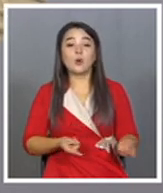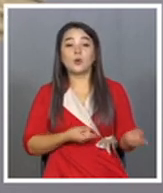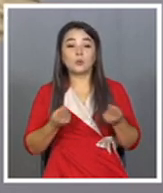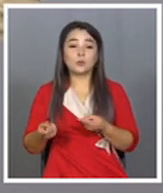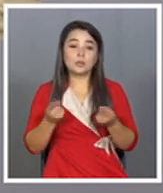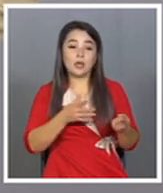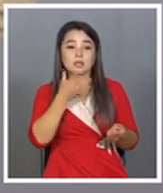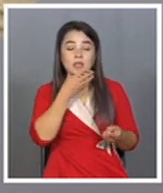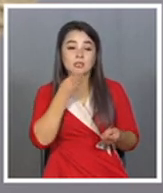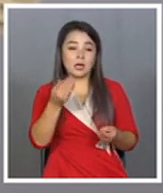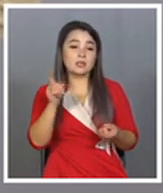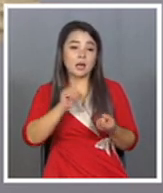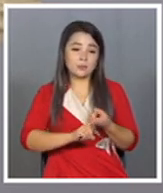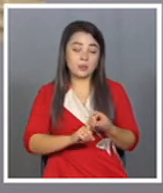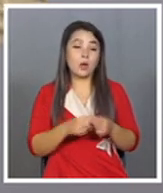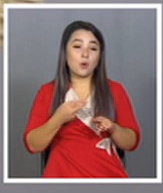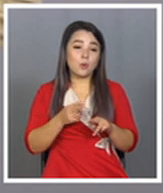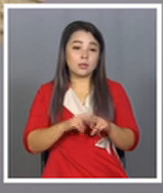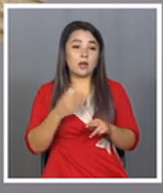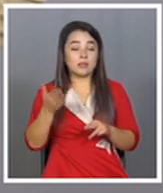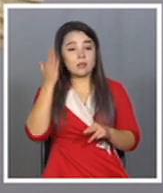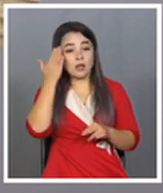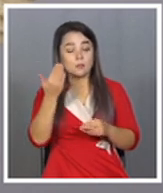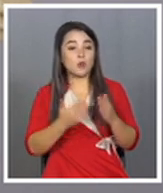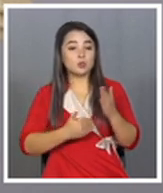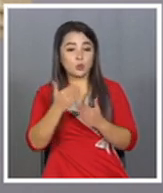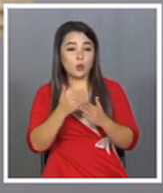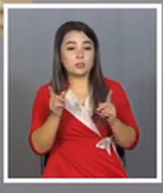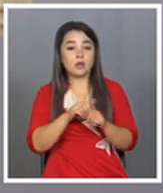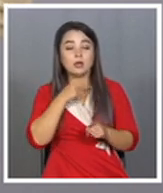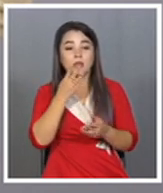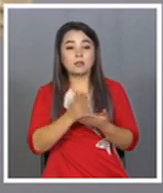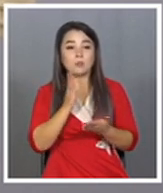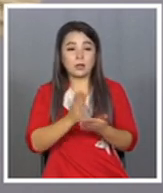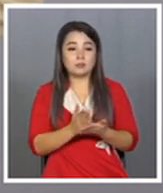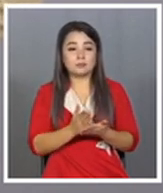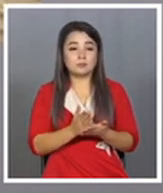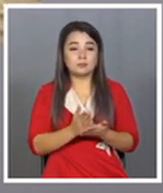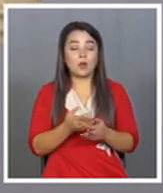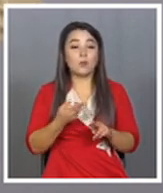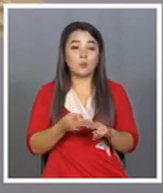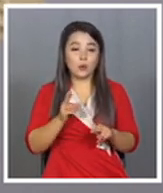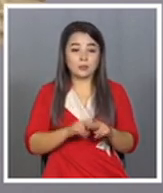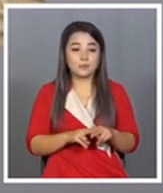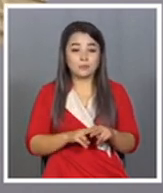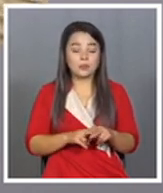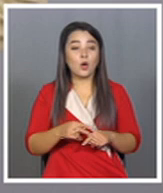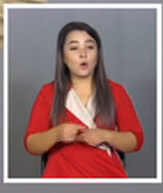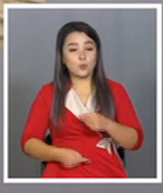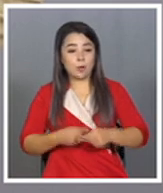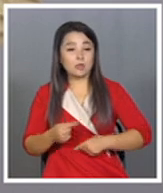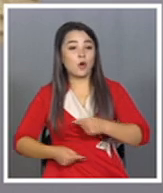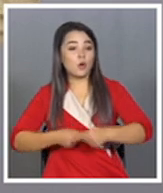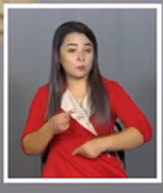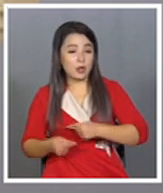Көшпенділердің сән салтанатынан олардың талғамының жоғары болғандығын көруге болады. Бұған ұрпақтан